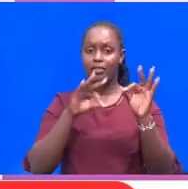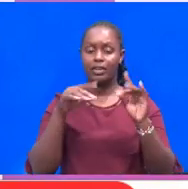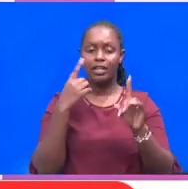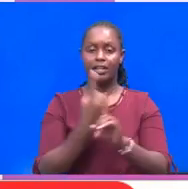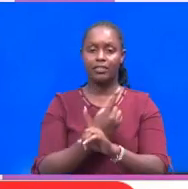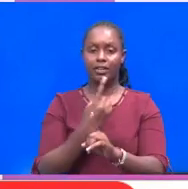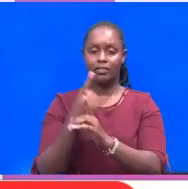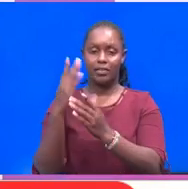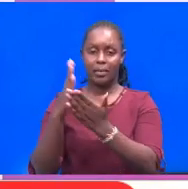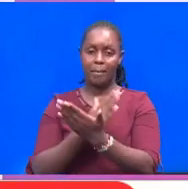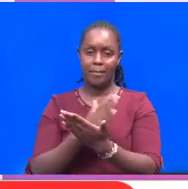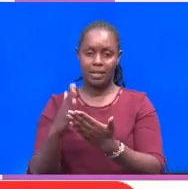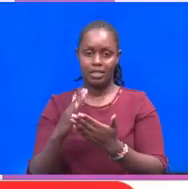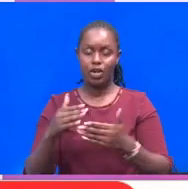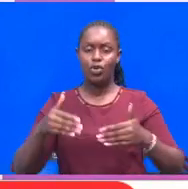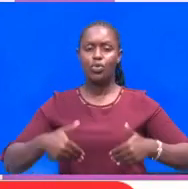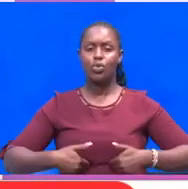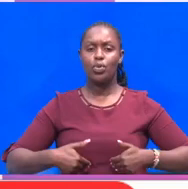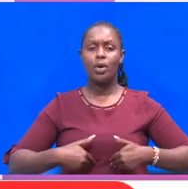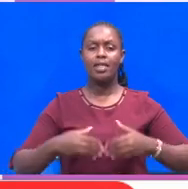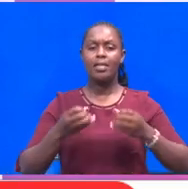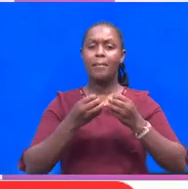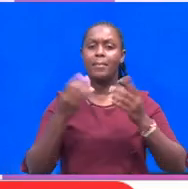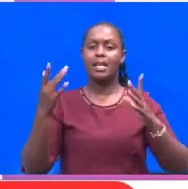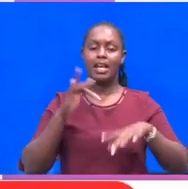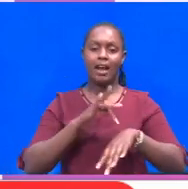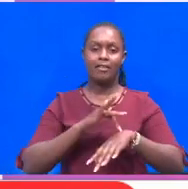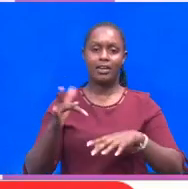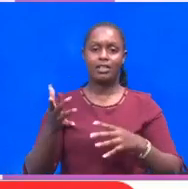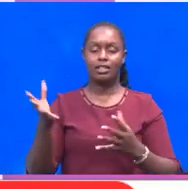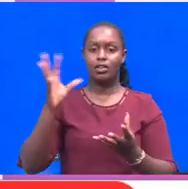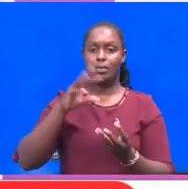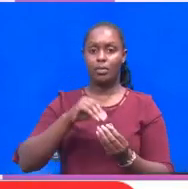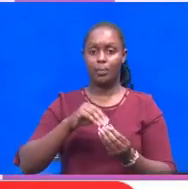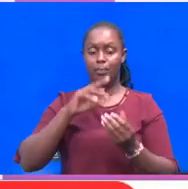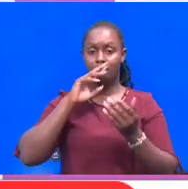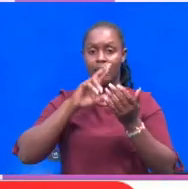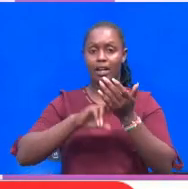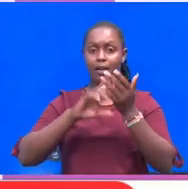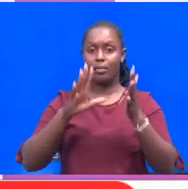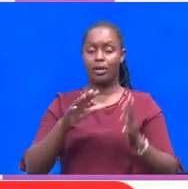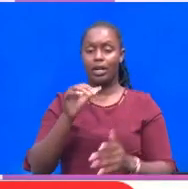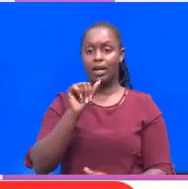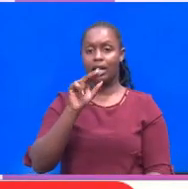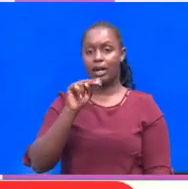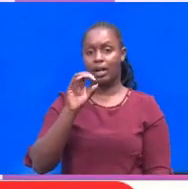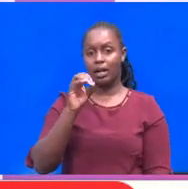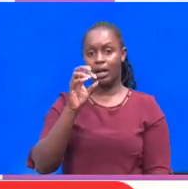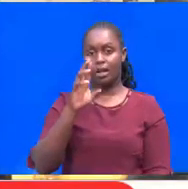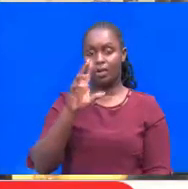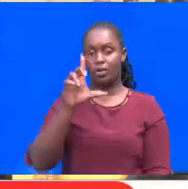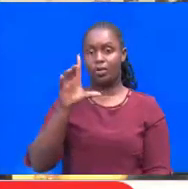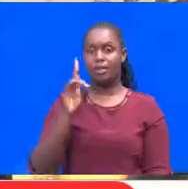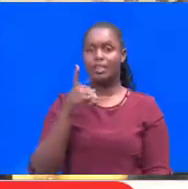vijana wengi wakiathirika zaidi. Mwanahabari wetu Arnold Adidi anaarifu kwa kina.